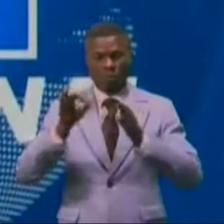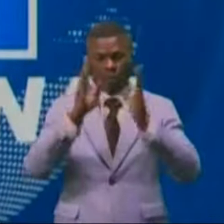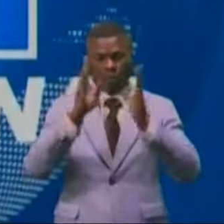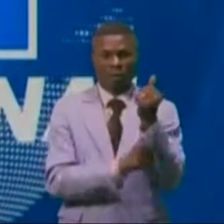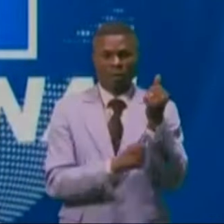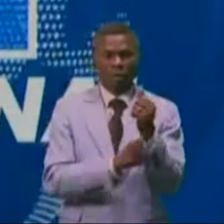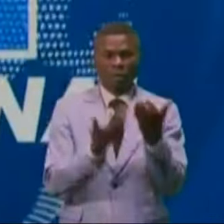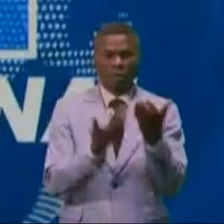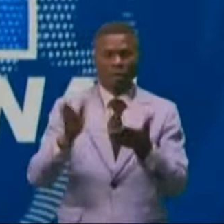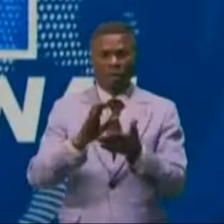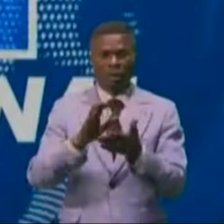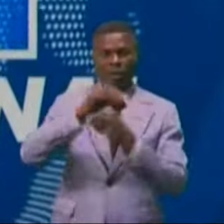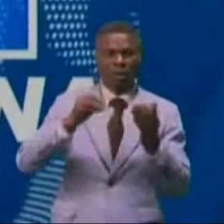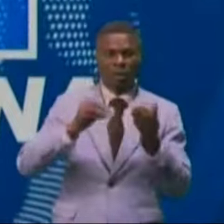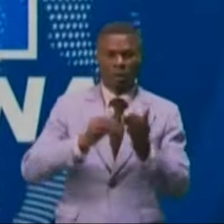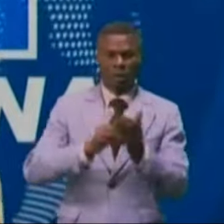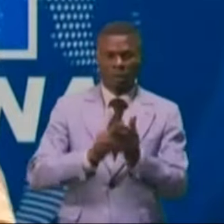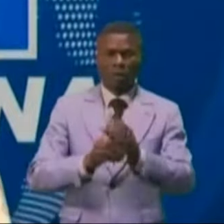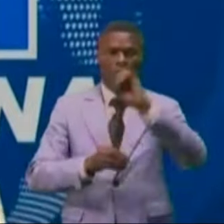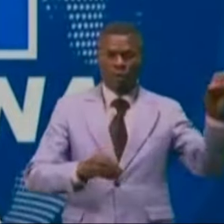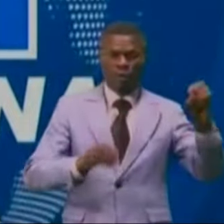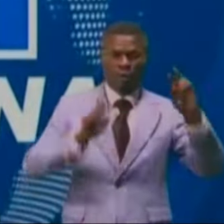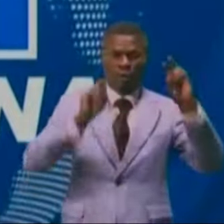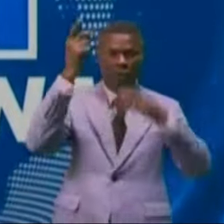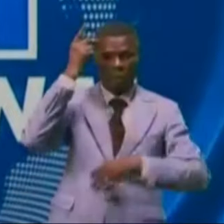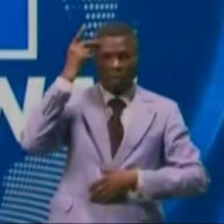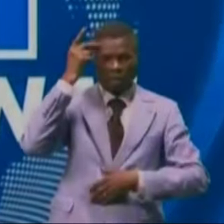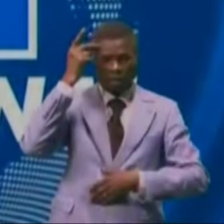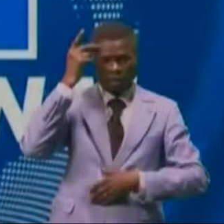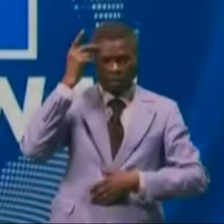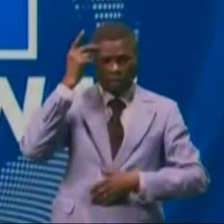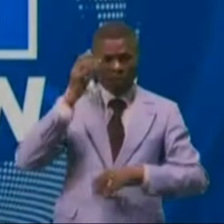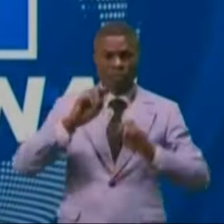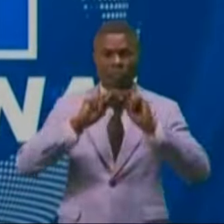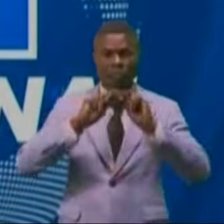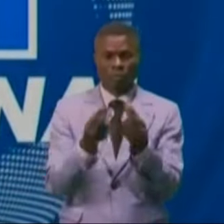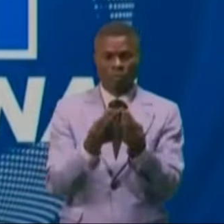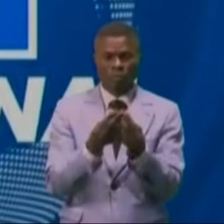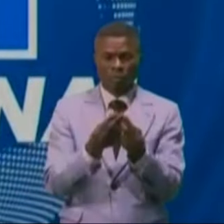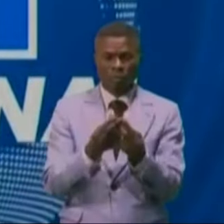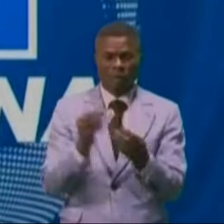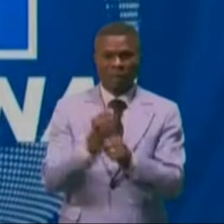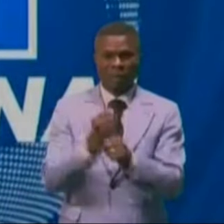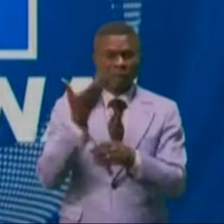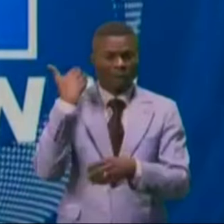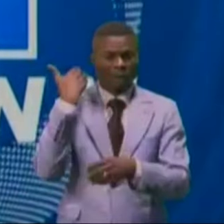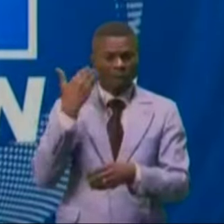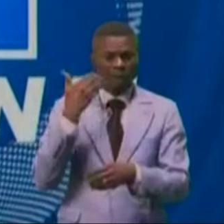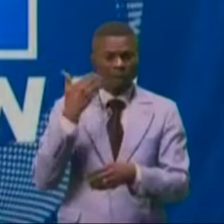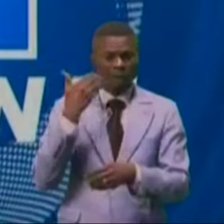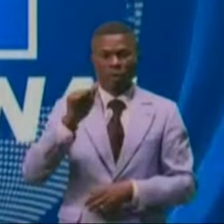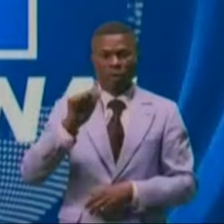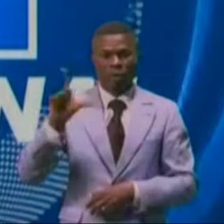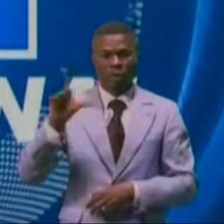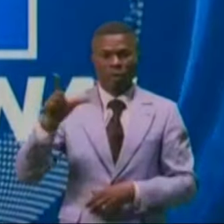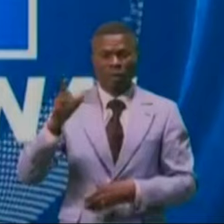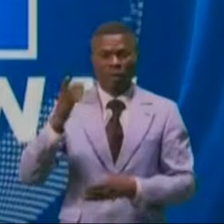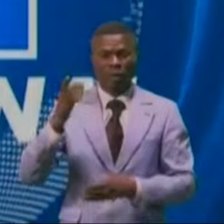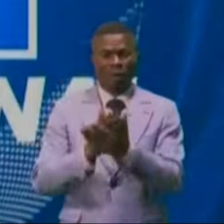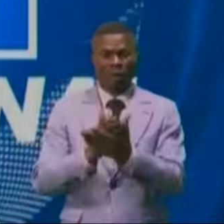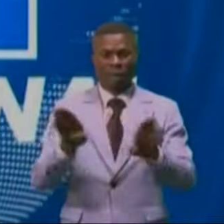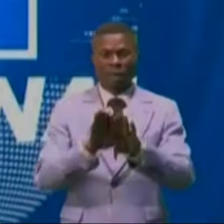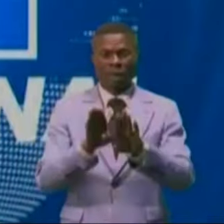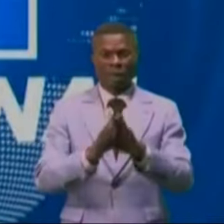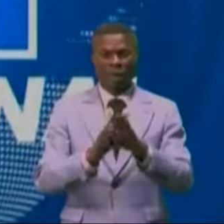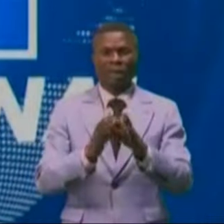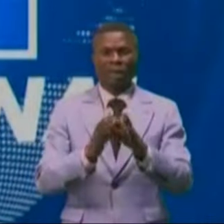parties centre ou ouest de la ville de Kinshasa que son usine de traitement d'eau d'Engalima sera en arrêt la nuit du samedi 15